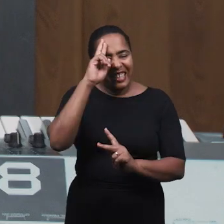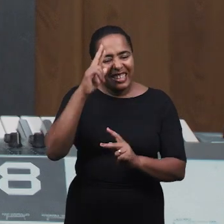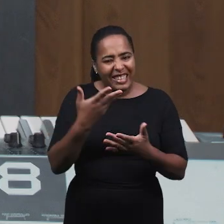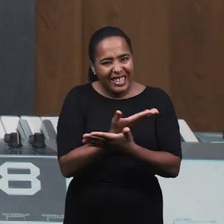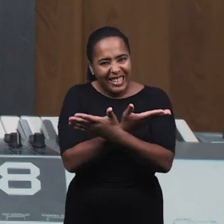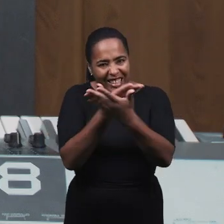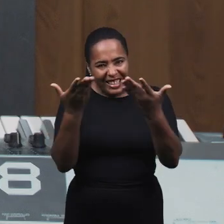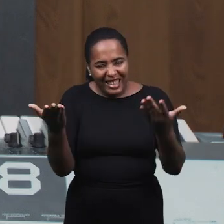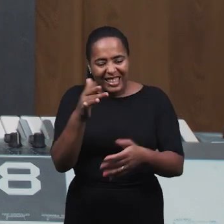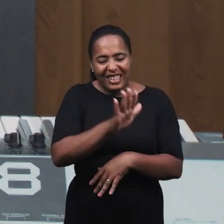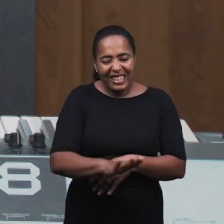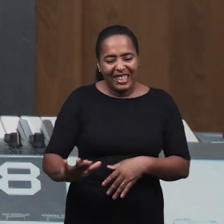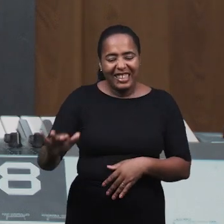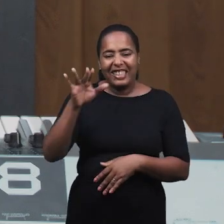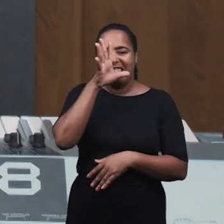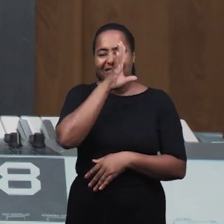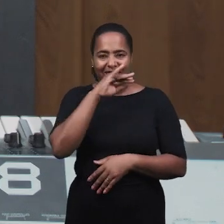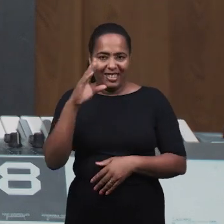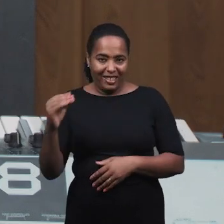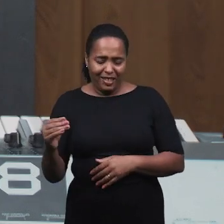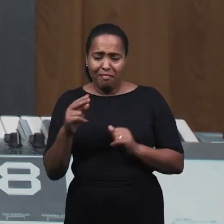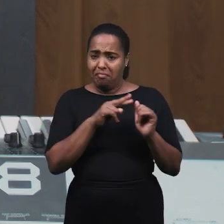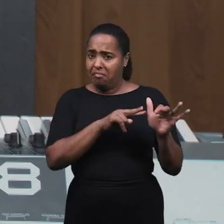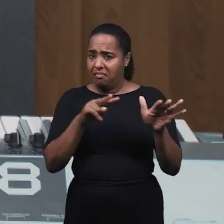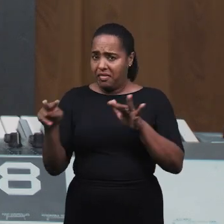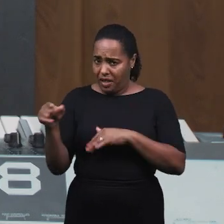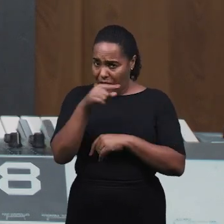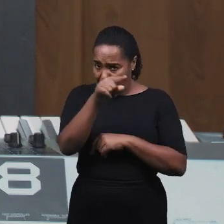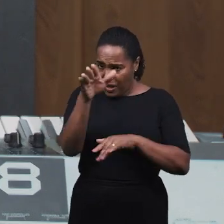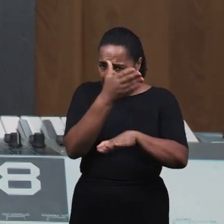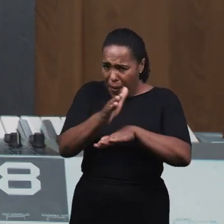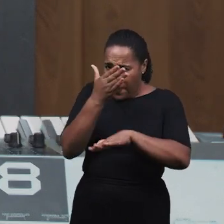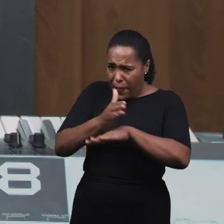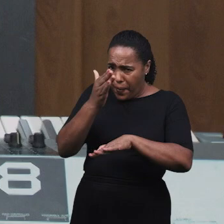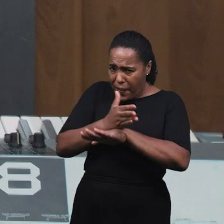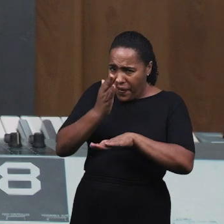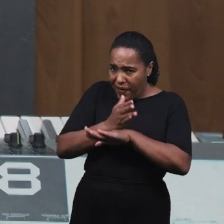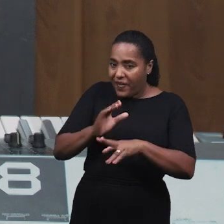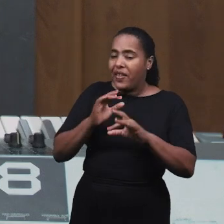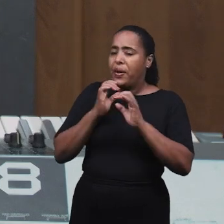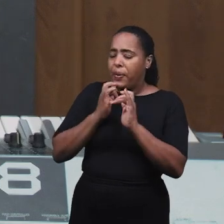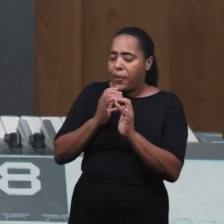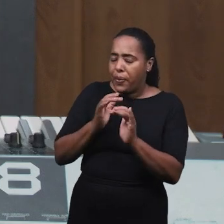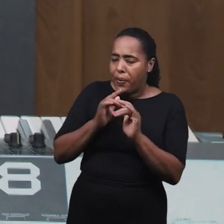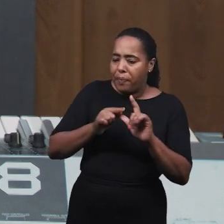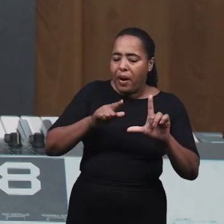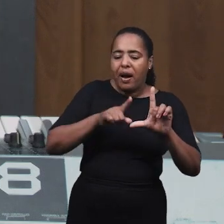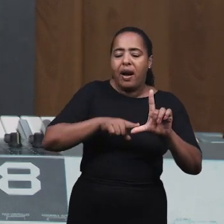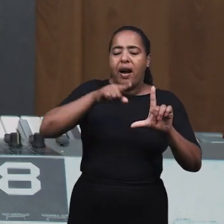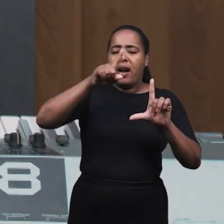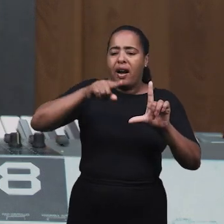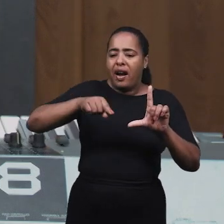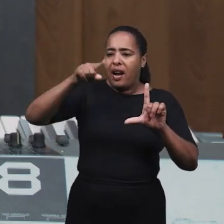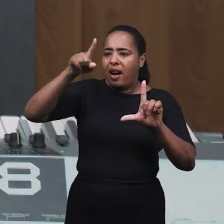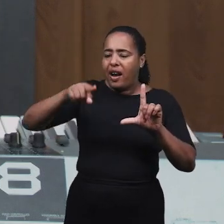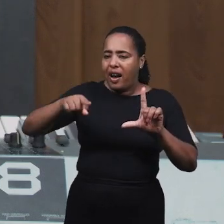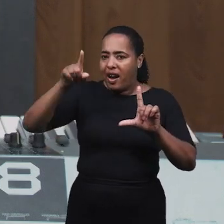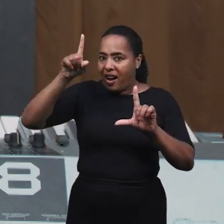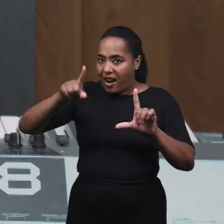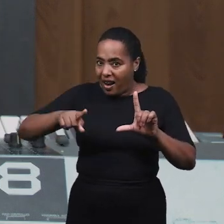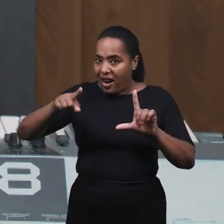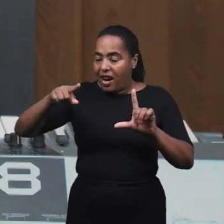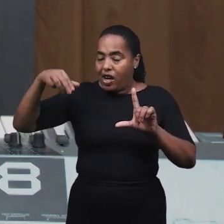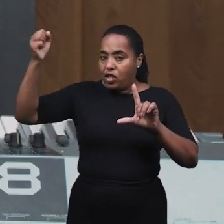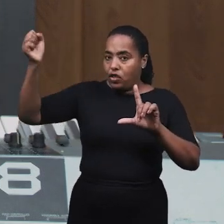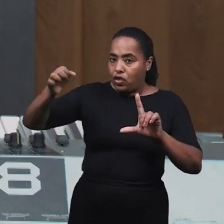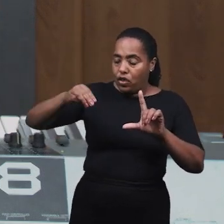La paix du Seigneur, mes frères, enfants et adolescents. Cette semaine, vous avez beaucoup entraîné la flûte, la gamme